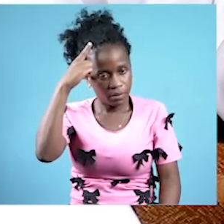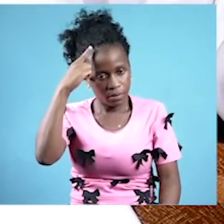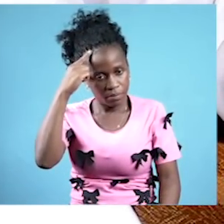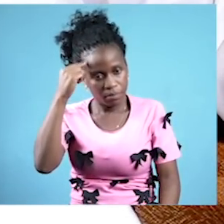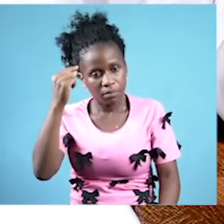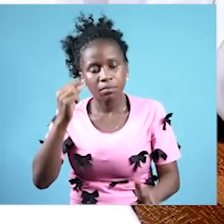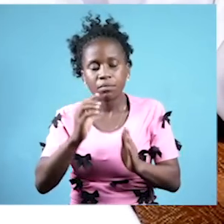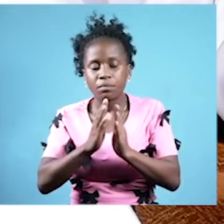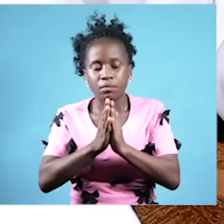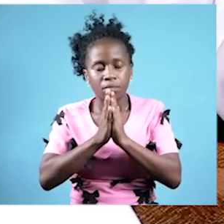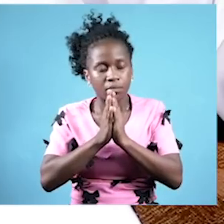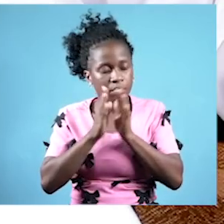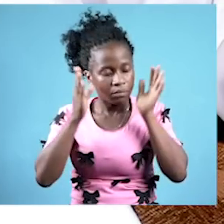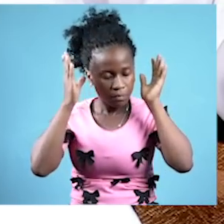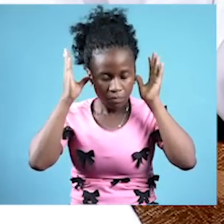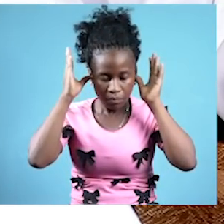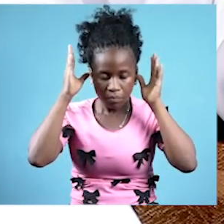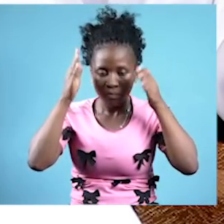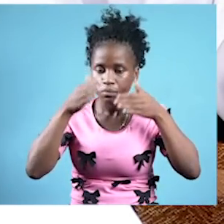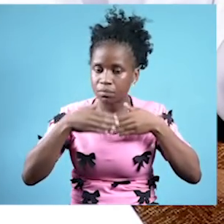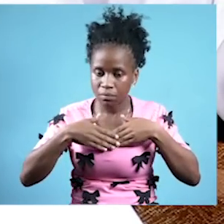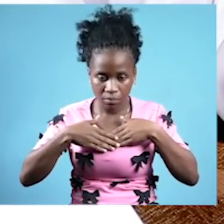wa dini ya Kiislamu.